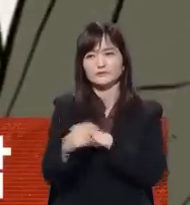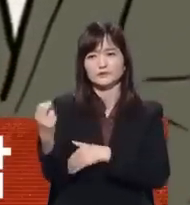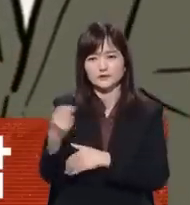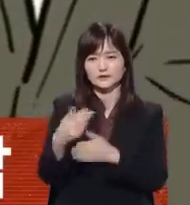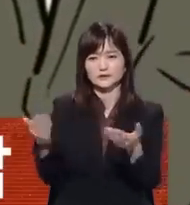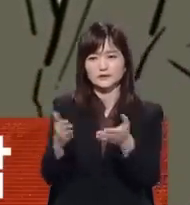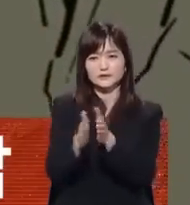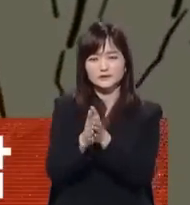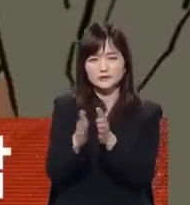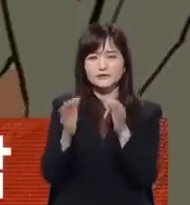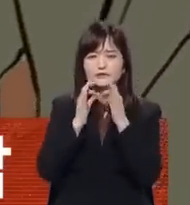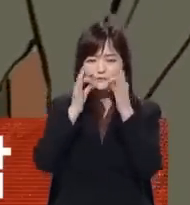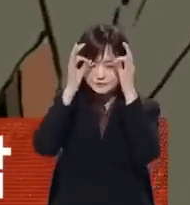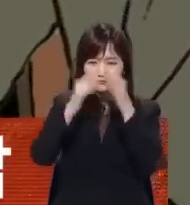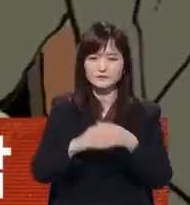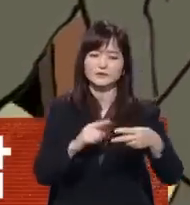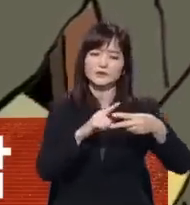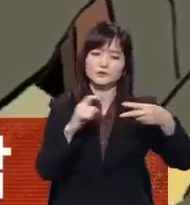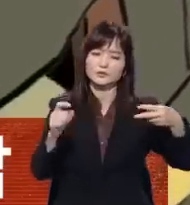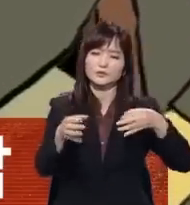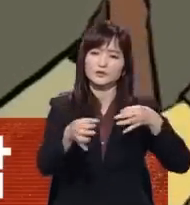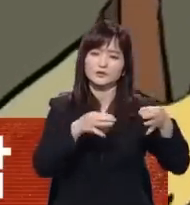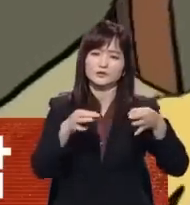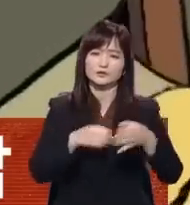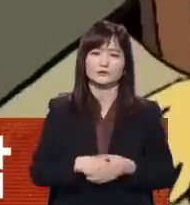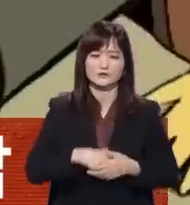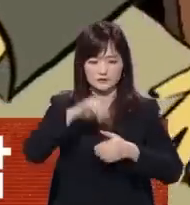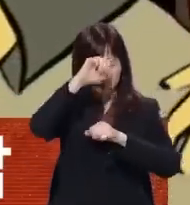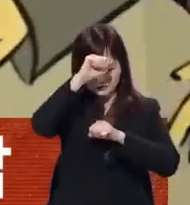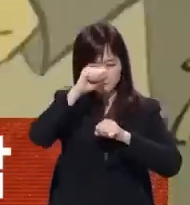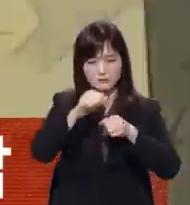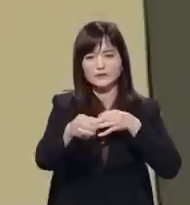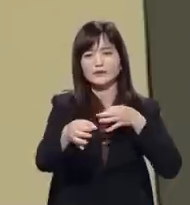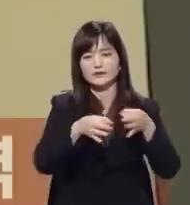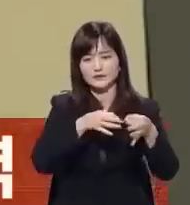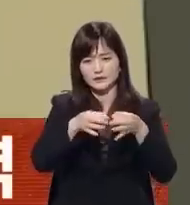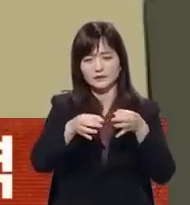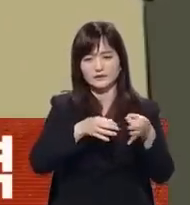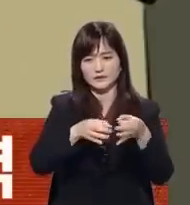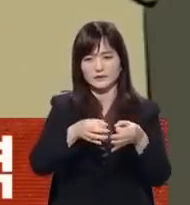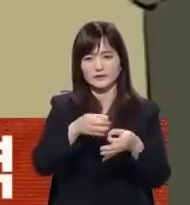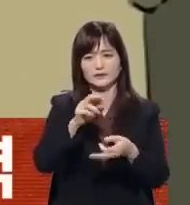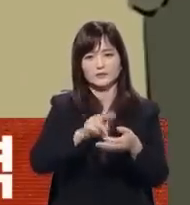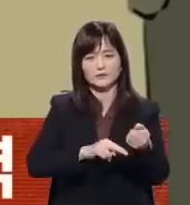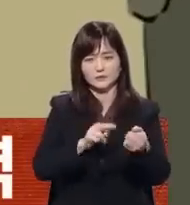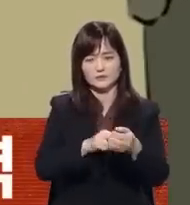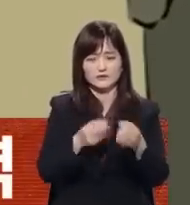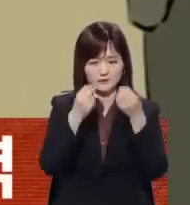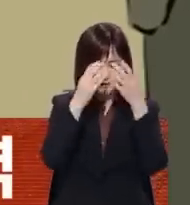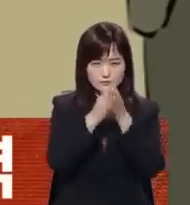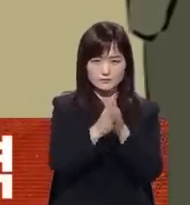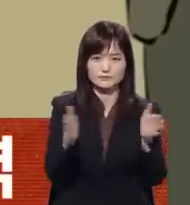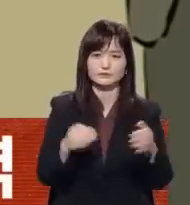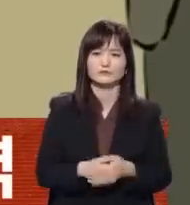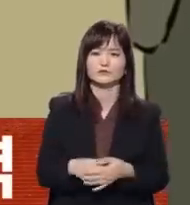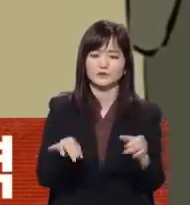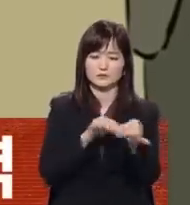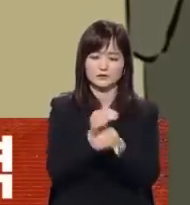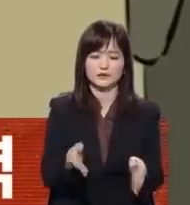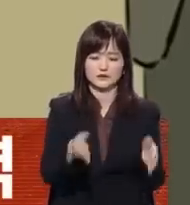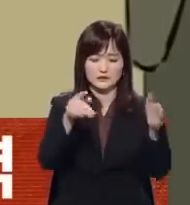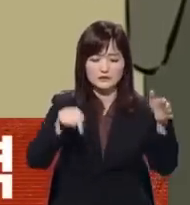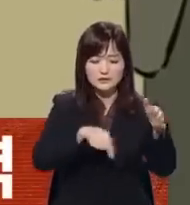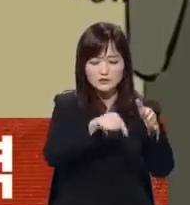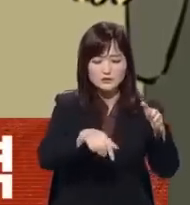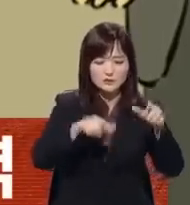같습니다 그러다가 동대문시장에서 고무신 장수를 하면서 새출발을 합니다 이후에는 백화점 직원 또 양잠 양화점 직원